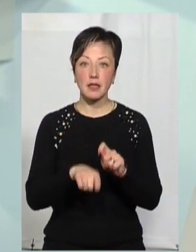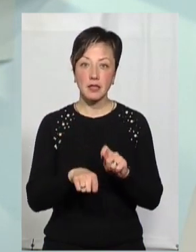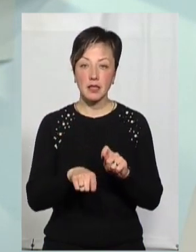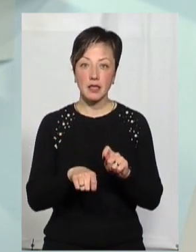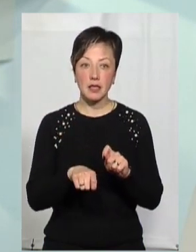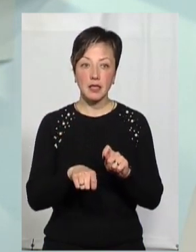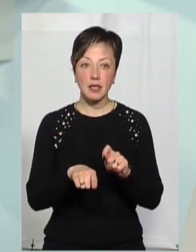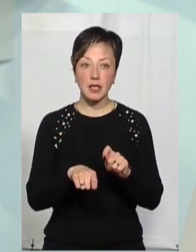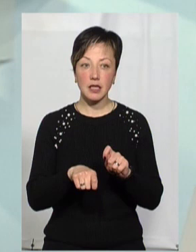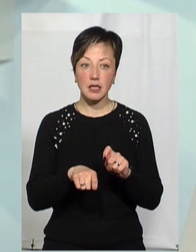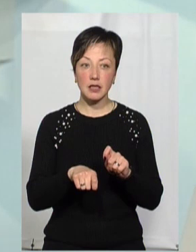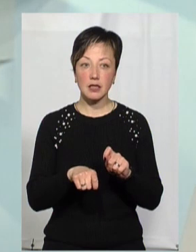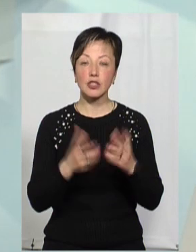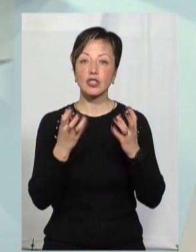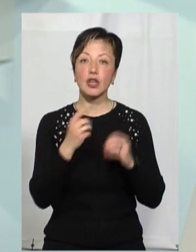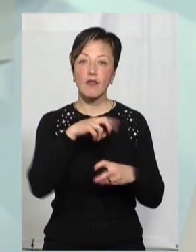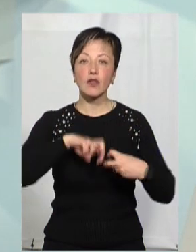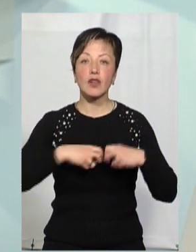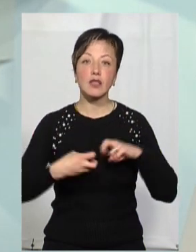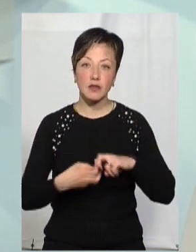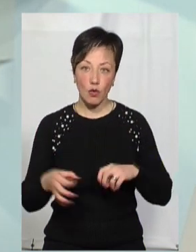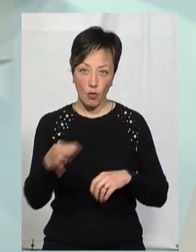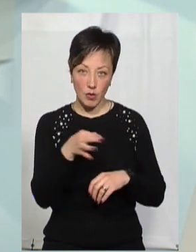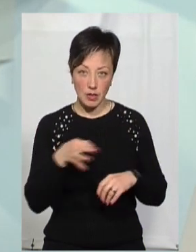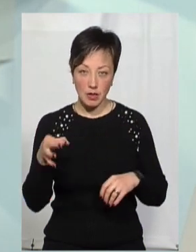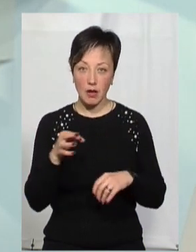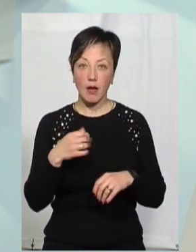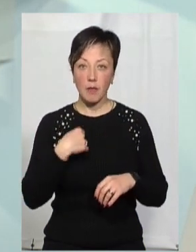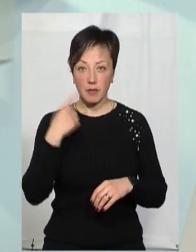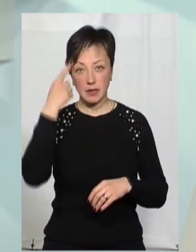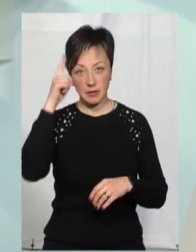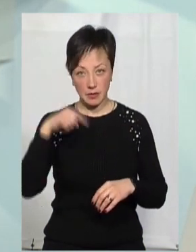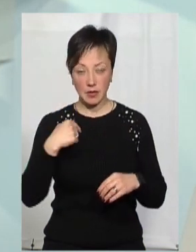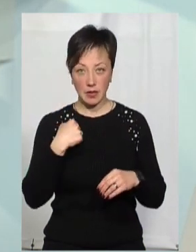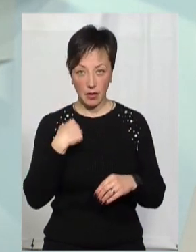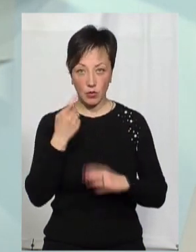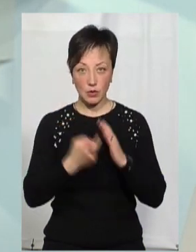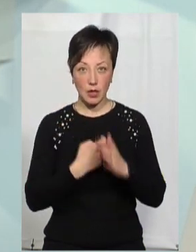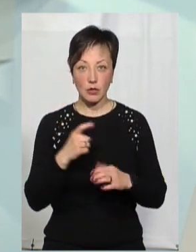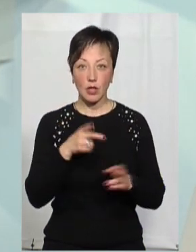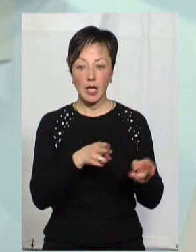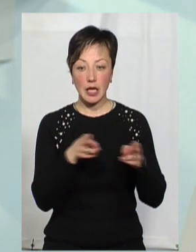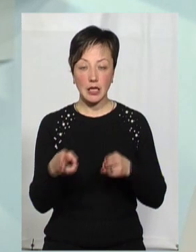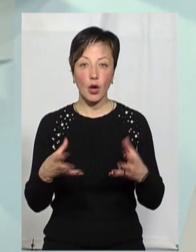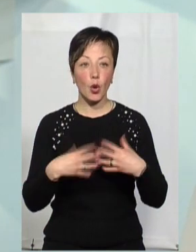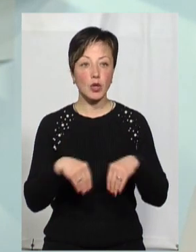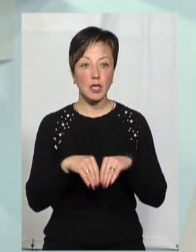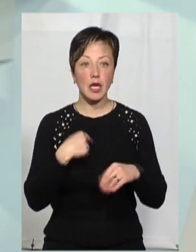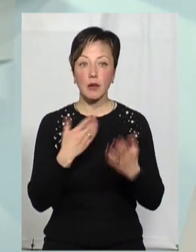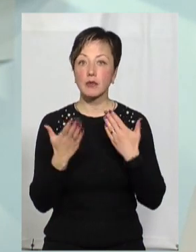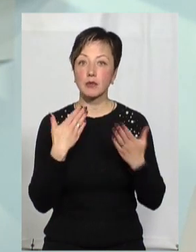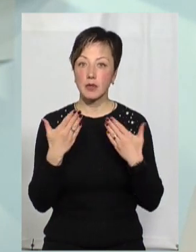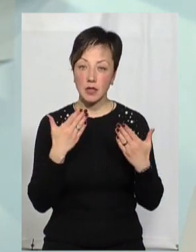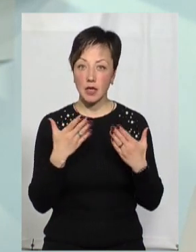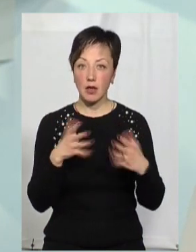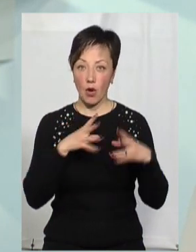взяті біоматеріал ще у Івано-Франківській області. Оскільки, коли нам стало відомо, мені стало відомо, що їде родина, я